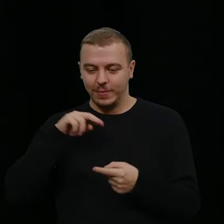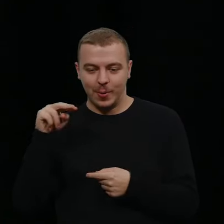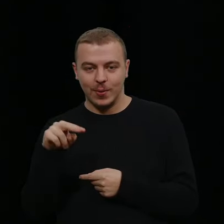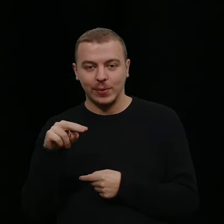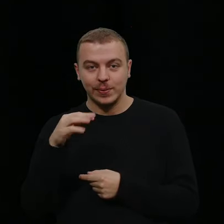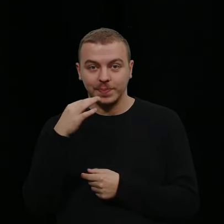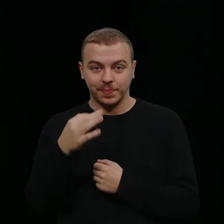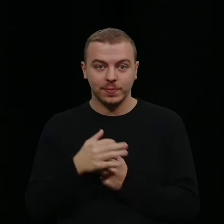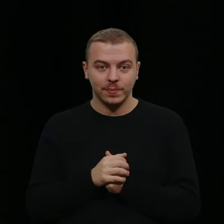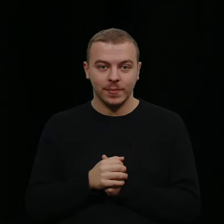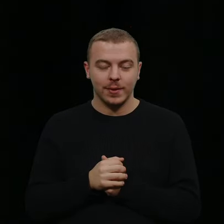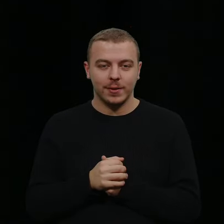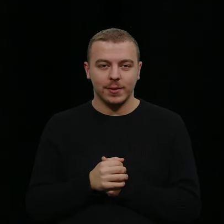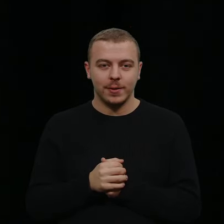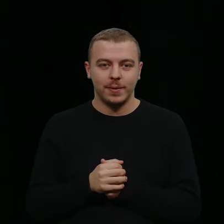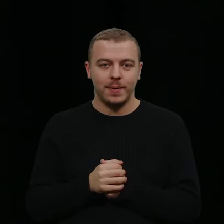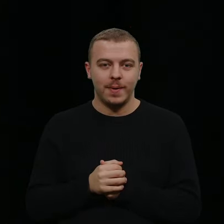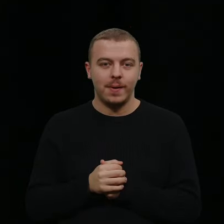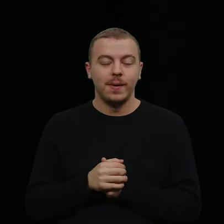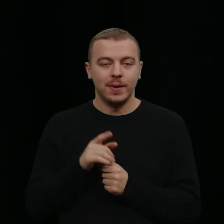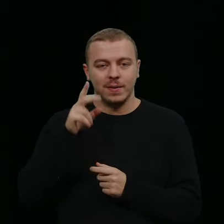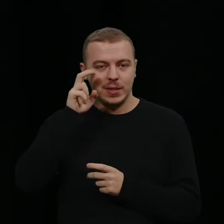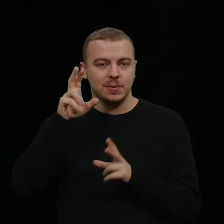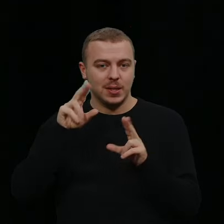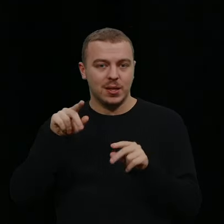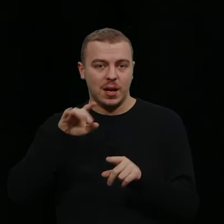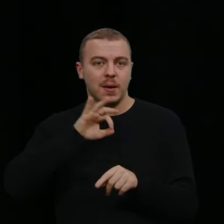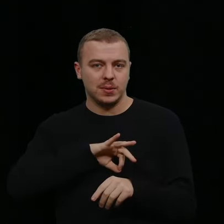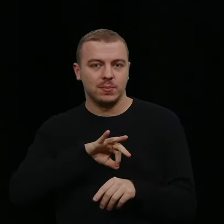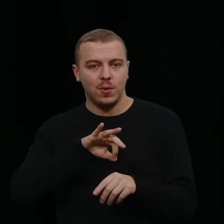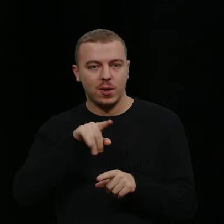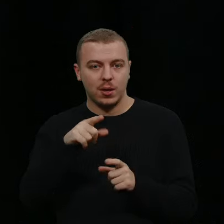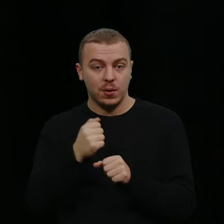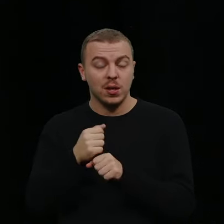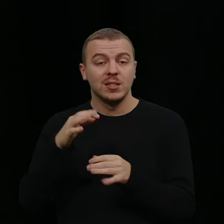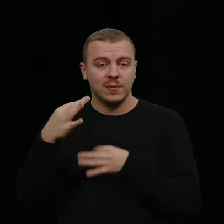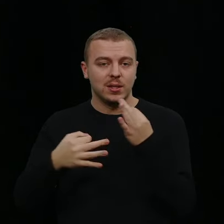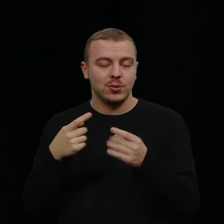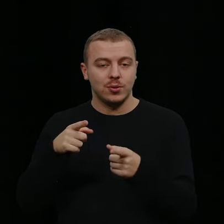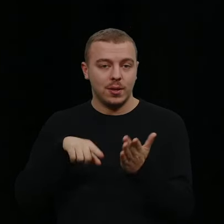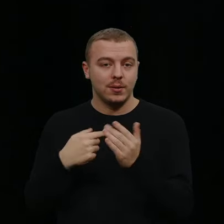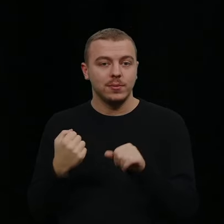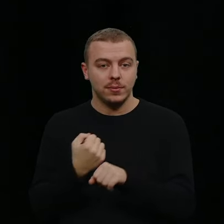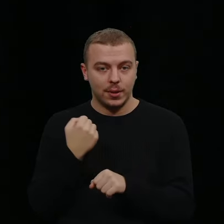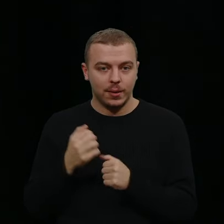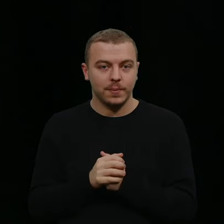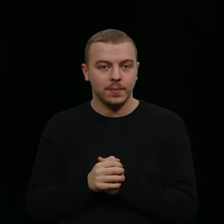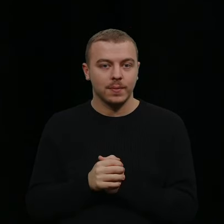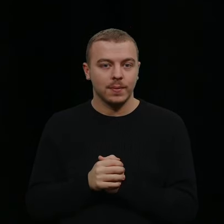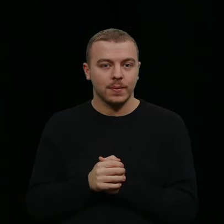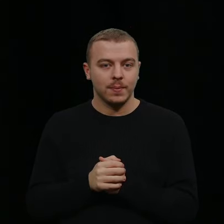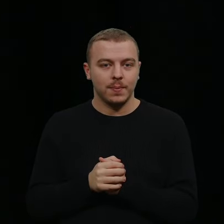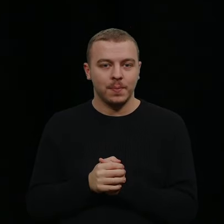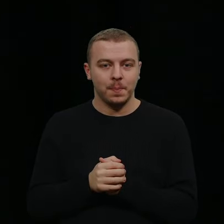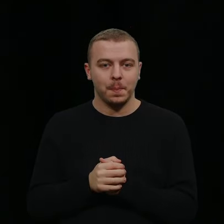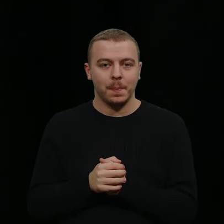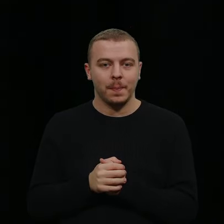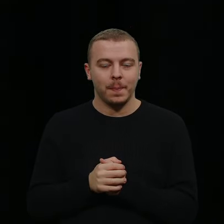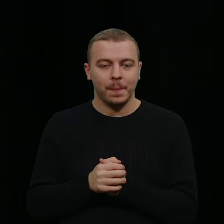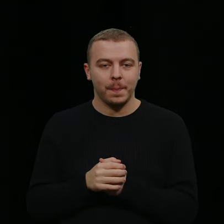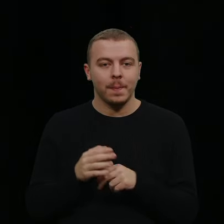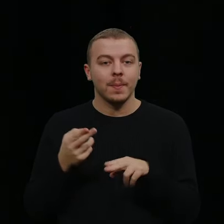tai tikrai valstybei labai apsimokėtų. Ir svarstytą klausimą reiktų palikti išmoką ir leisti dirbti,